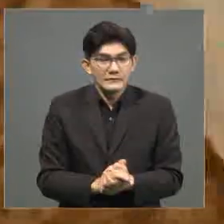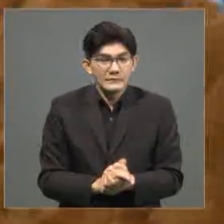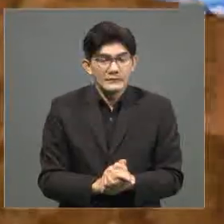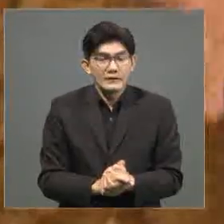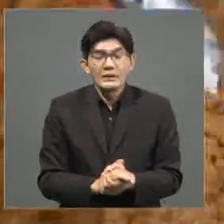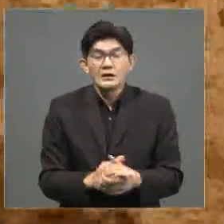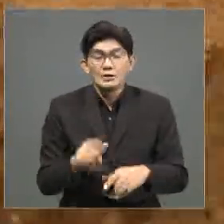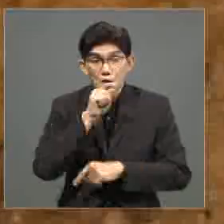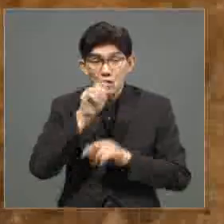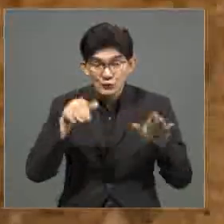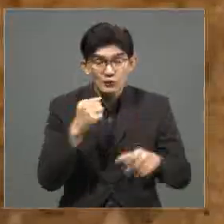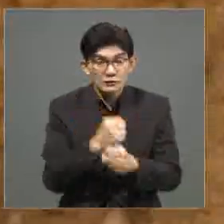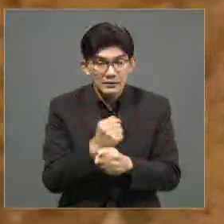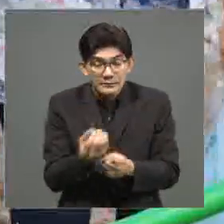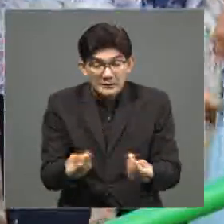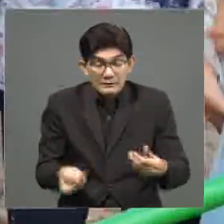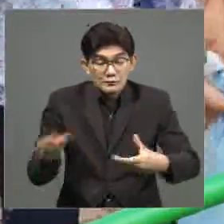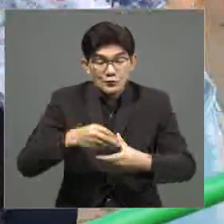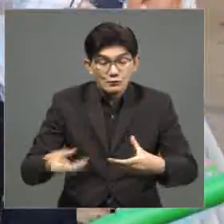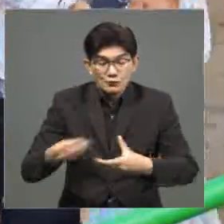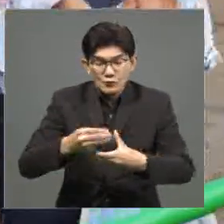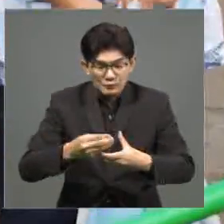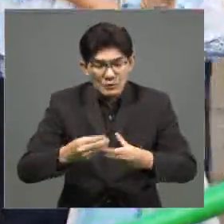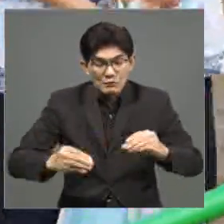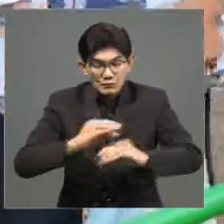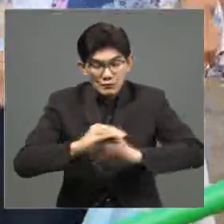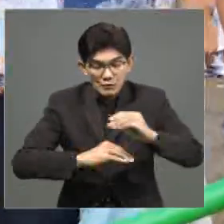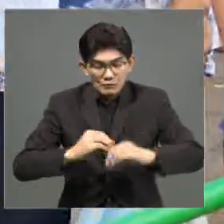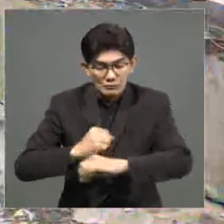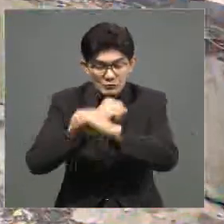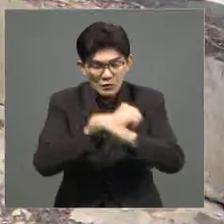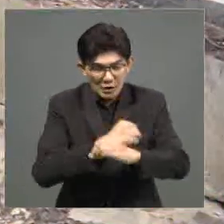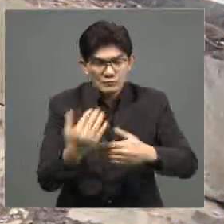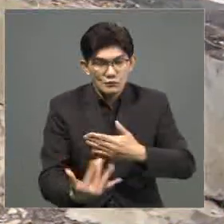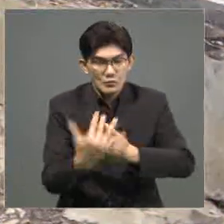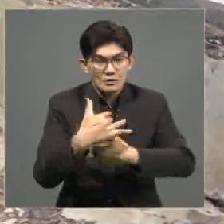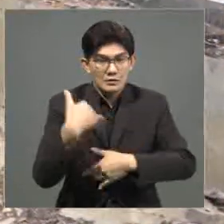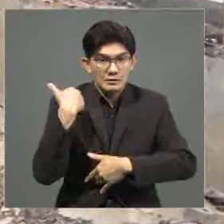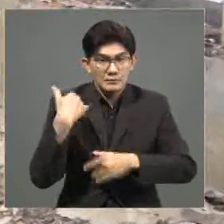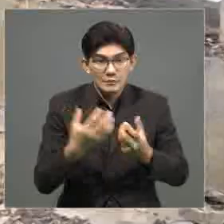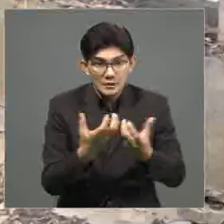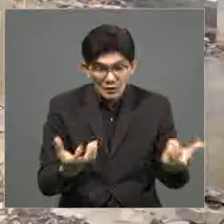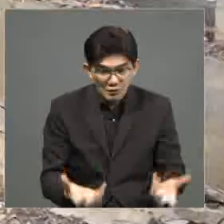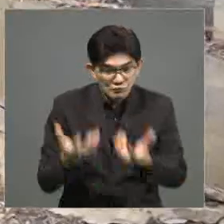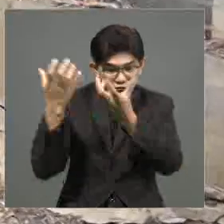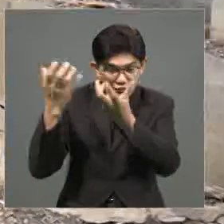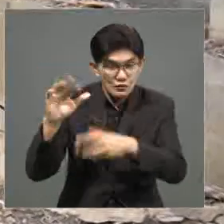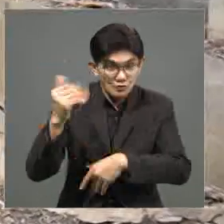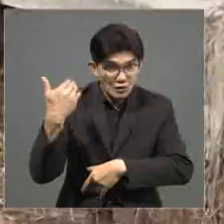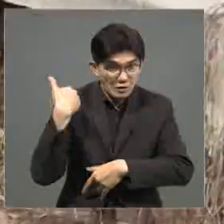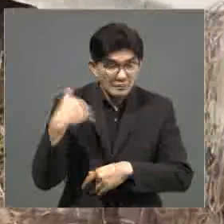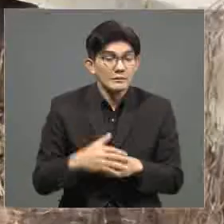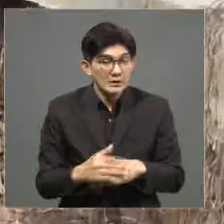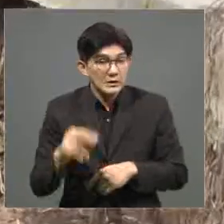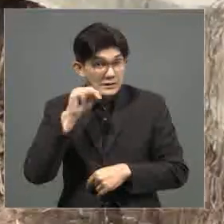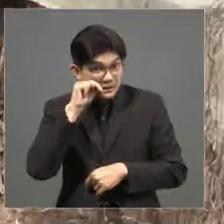พยาจังหวัดชัยนาทเร่งกอบกระสอบทรายเพื่อป้องกันน้ำนะฮะไม่เข้าท่วมชุมชนเก็บของขึ้นที่สูงนะครับตอนนี้มีมวลน้ำบ